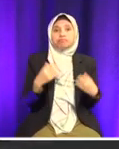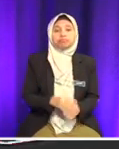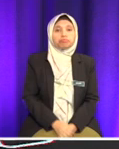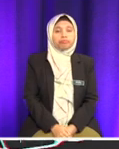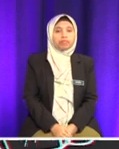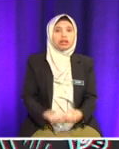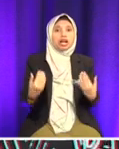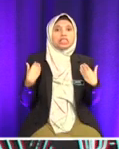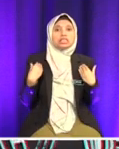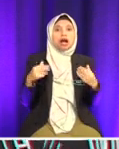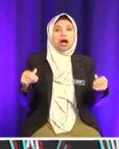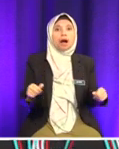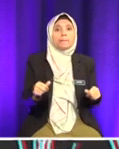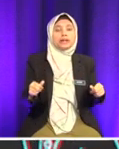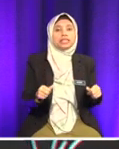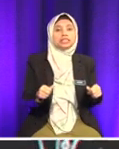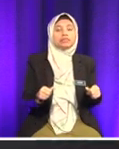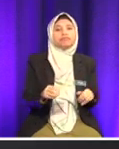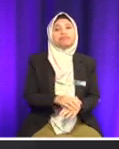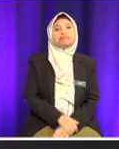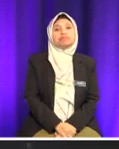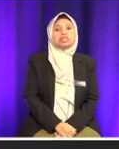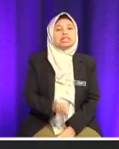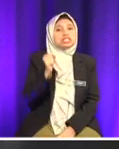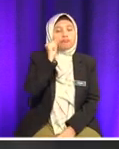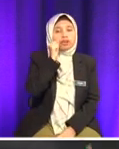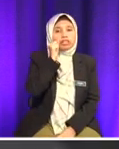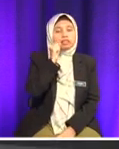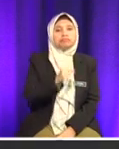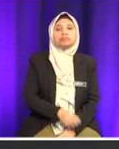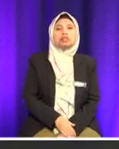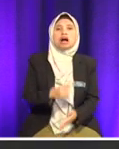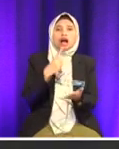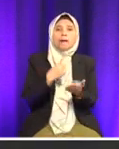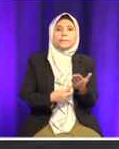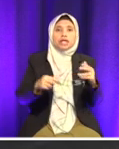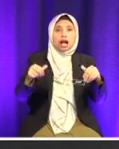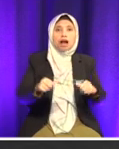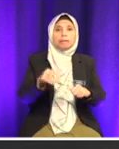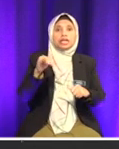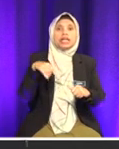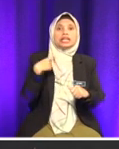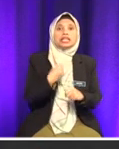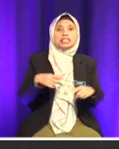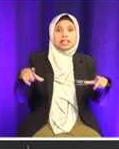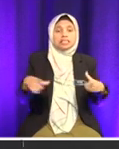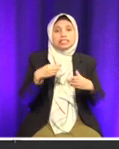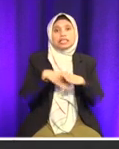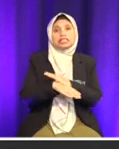amalan-amalan kita yang kita Oke silakan yang kita laksanakan